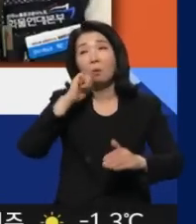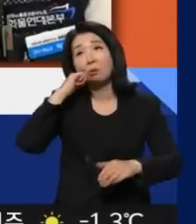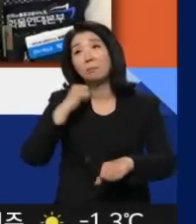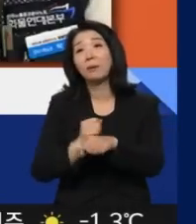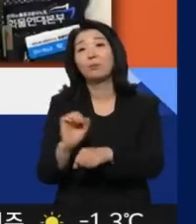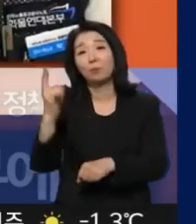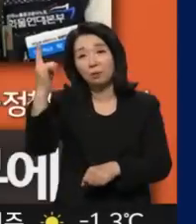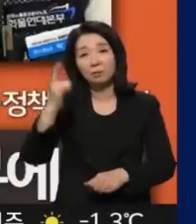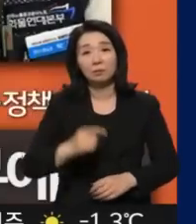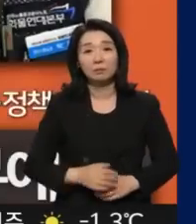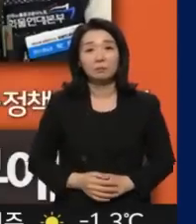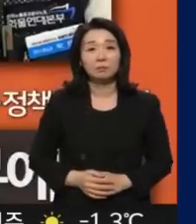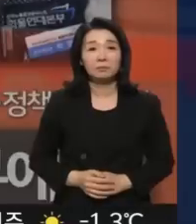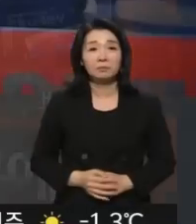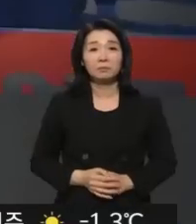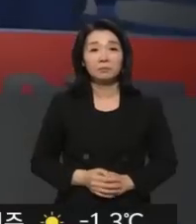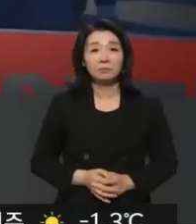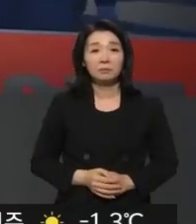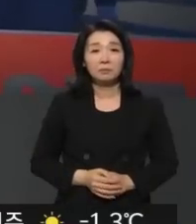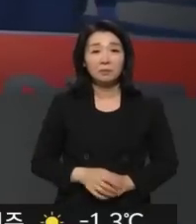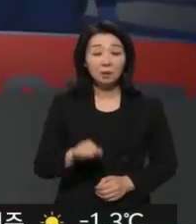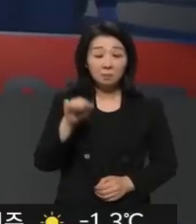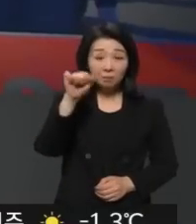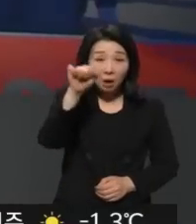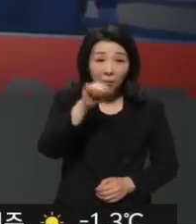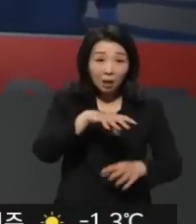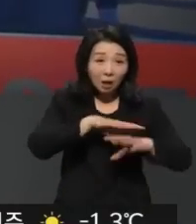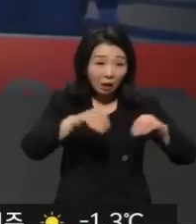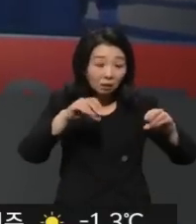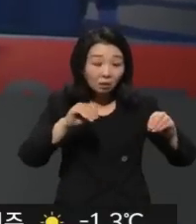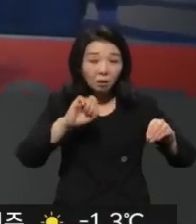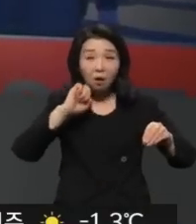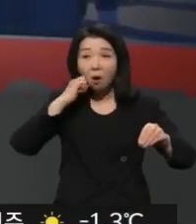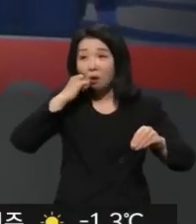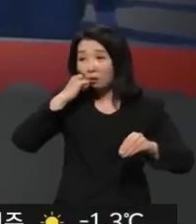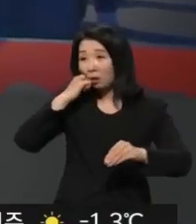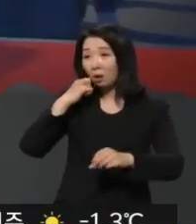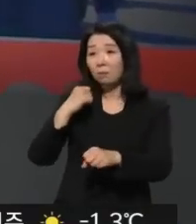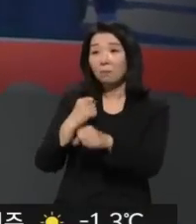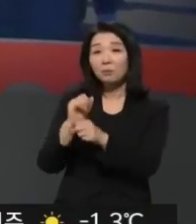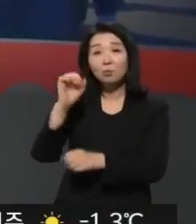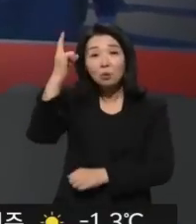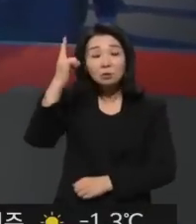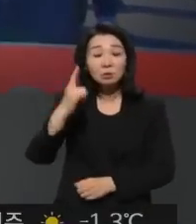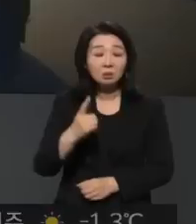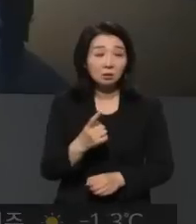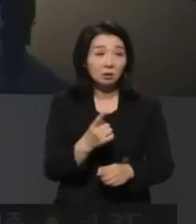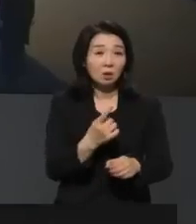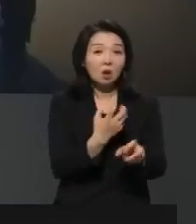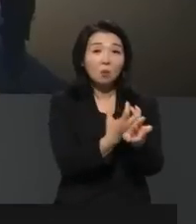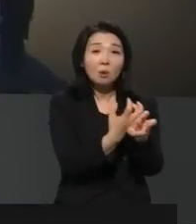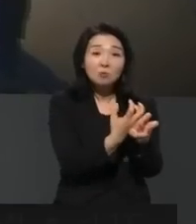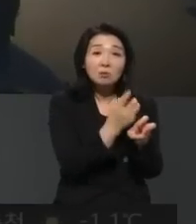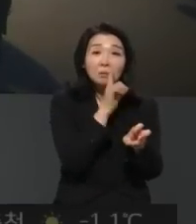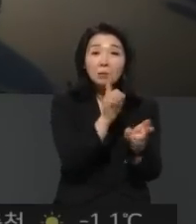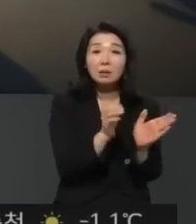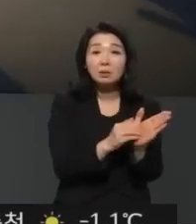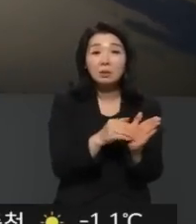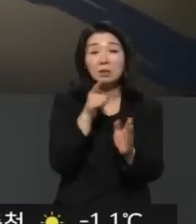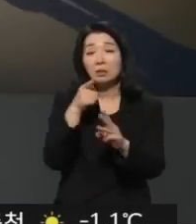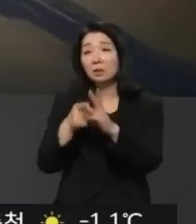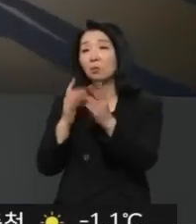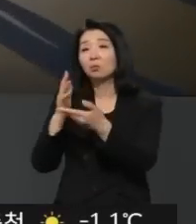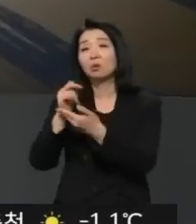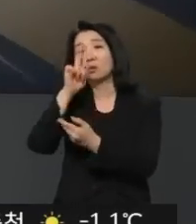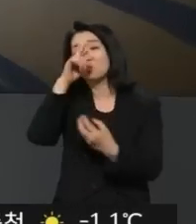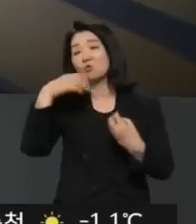원인이라고 봅니다. 네, 파업 사태 해결을 어렵게 만드는 원인, 화물연대는 이렇게 지적하지만요.